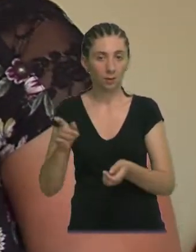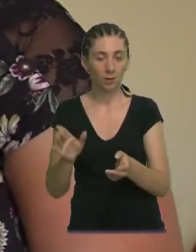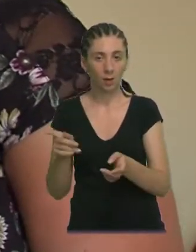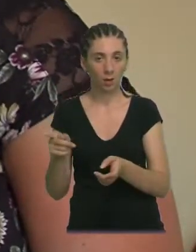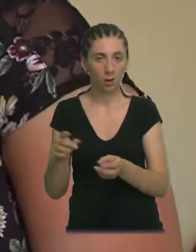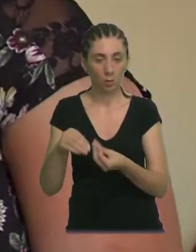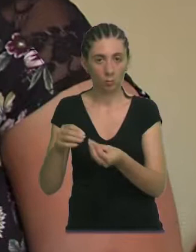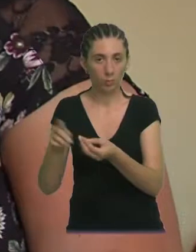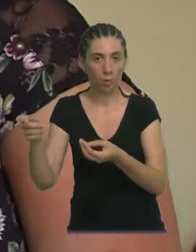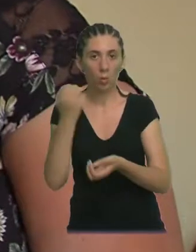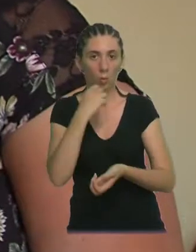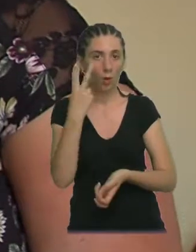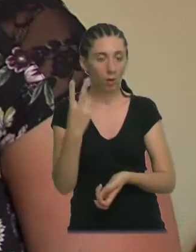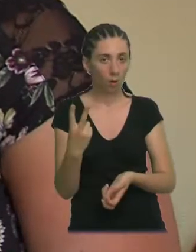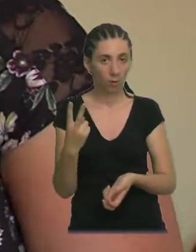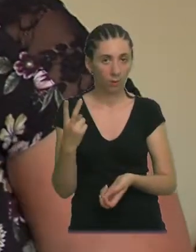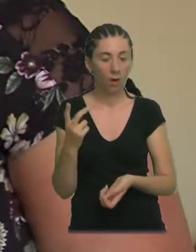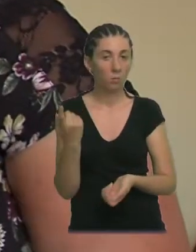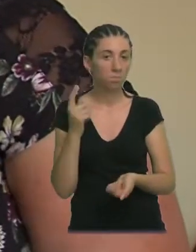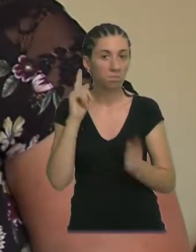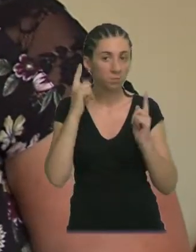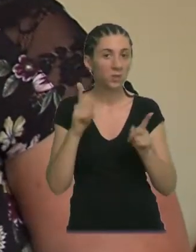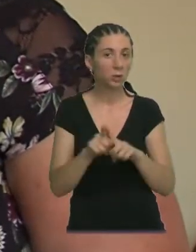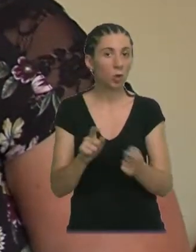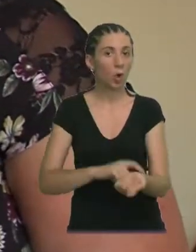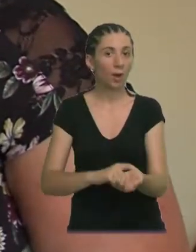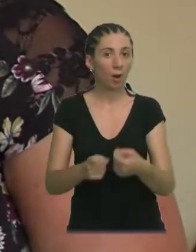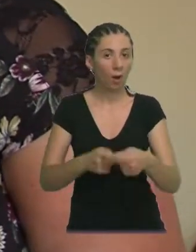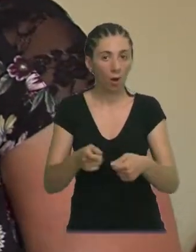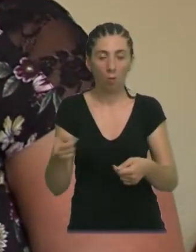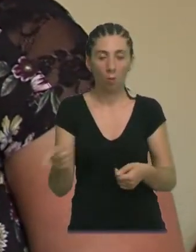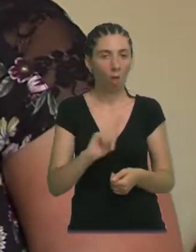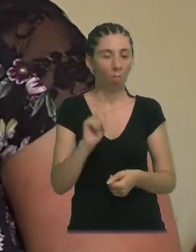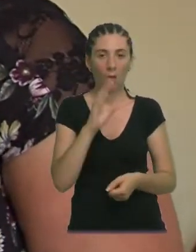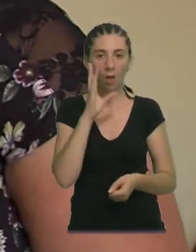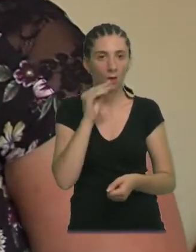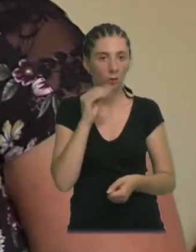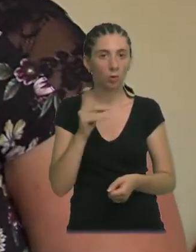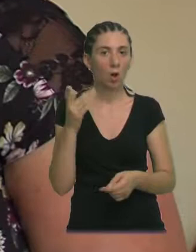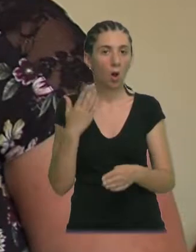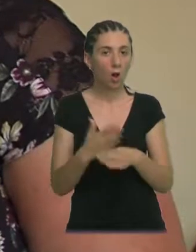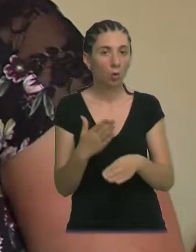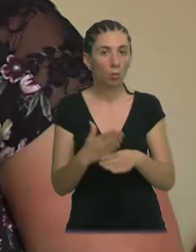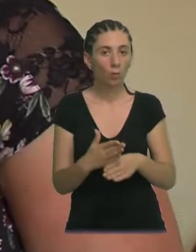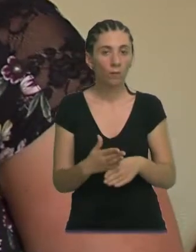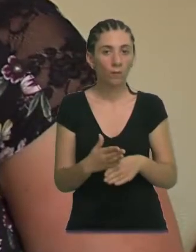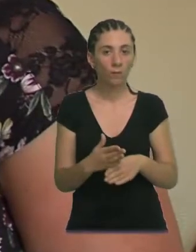strane, ujaka dva i vjerovatno genetika, to dijete neće progovoriti, ali ono uvijek